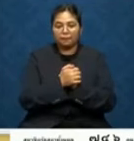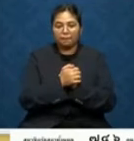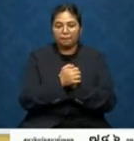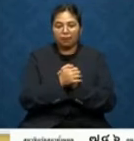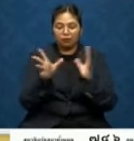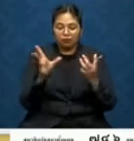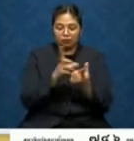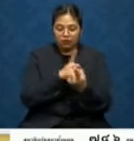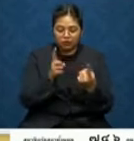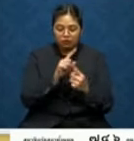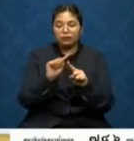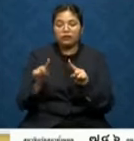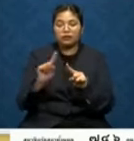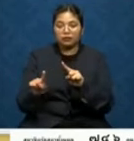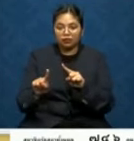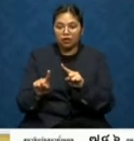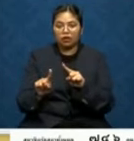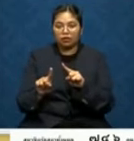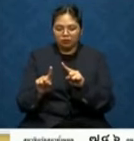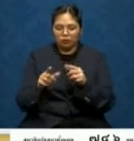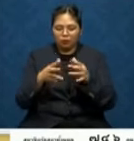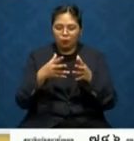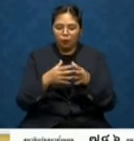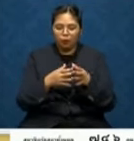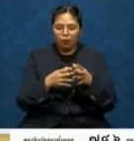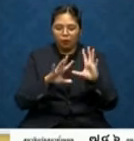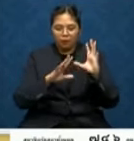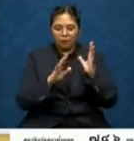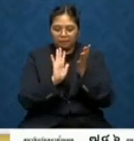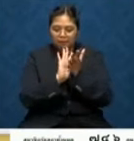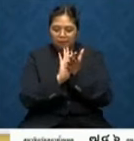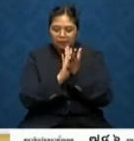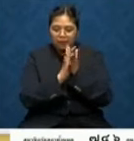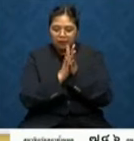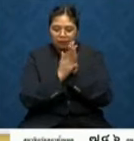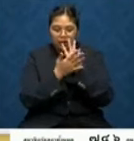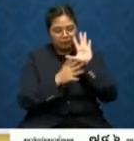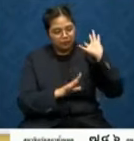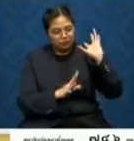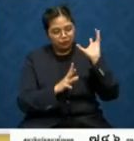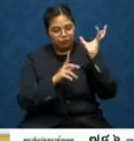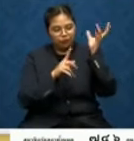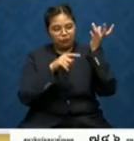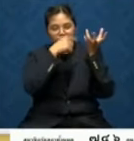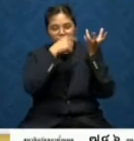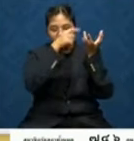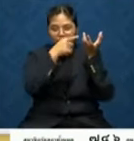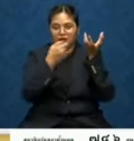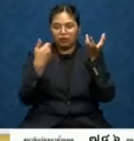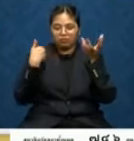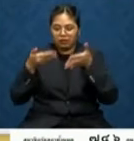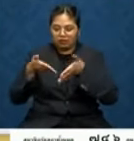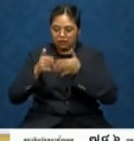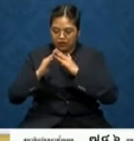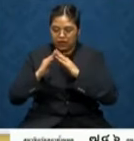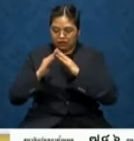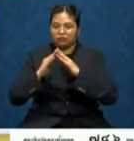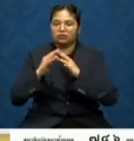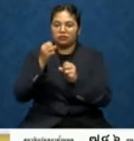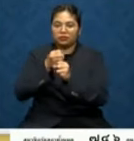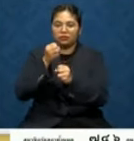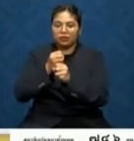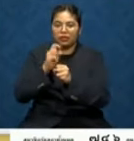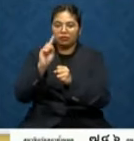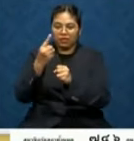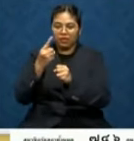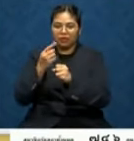ให้ได้ในกรณีเช่นนี้ก็จำเป็นอย่างยิ่งที่จะต้องให้มีหน่วยงานขึ้นมาอีกหน่วยงานหนึ่งเรียกว่าเป็นหน่วยงานค